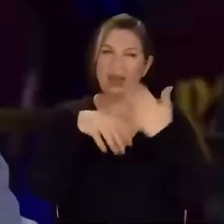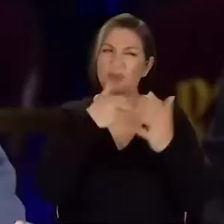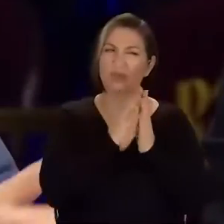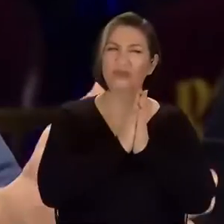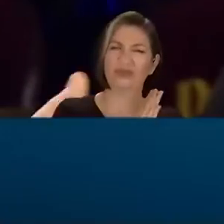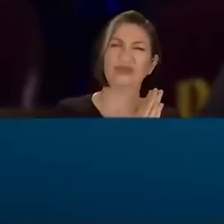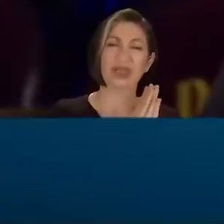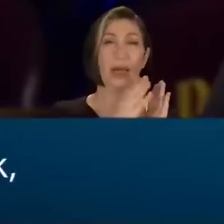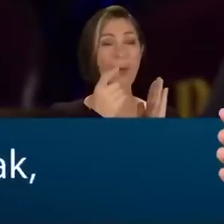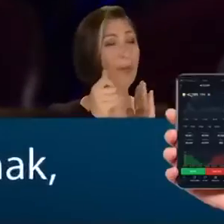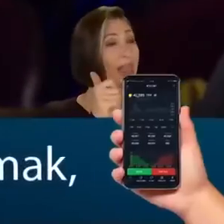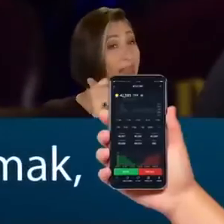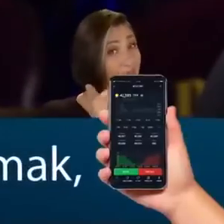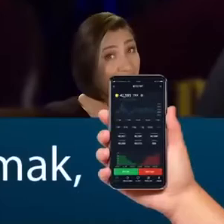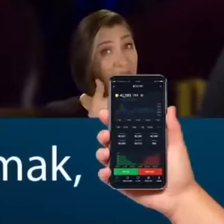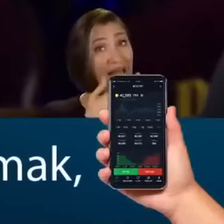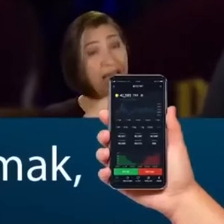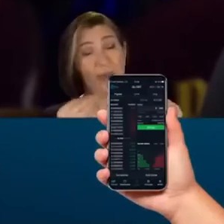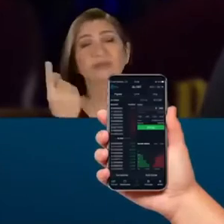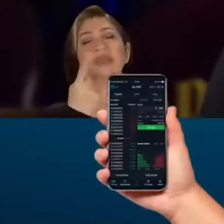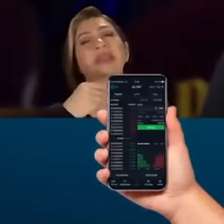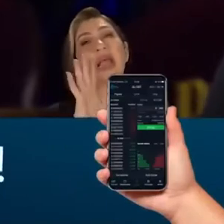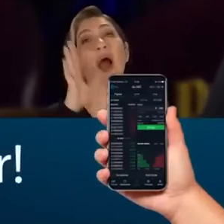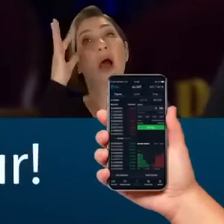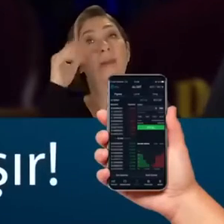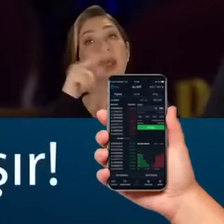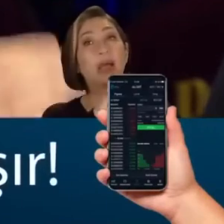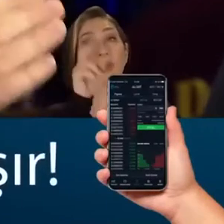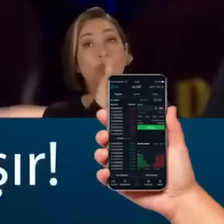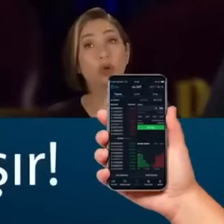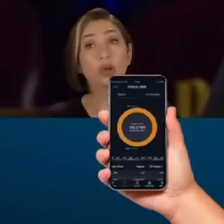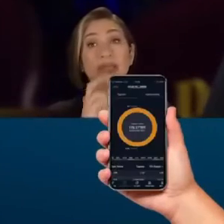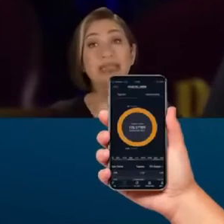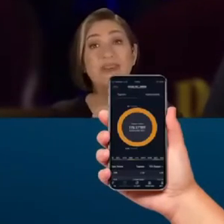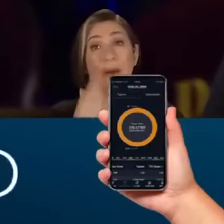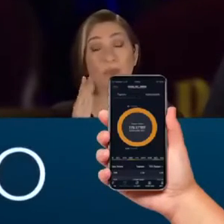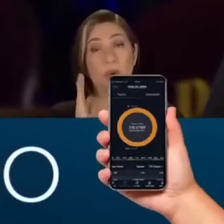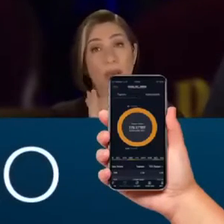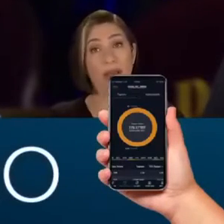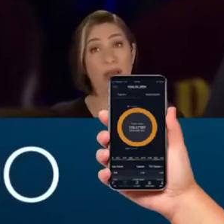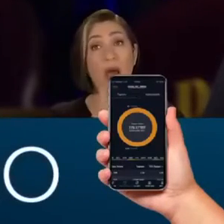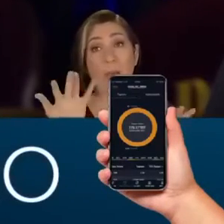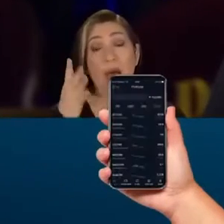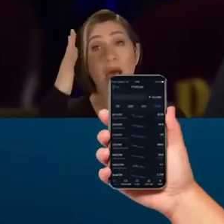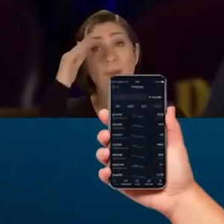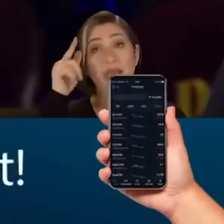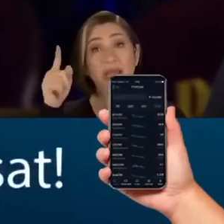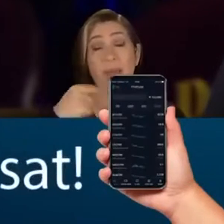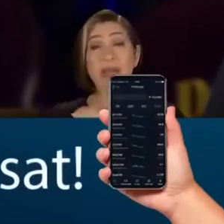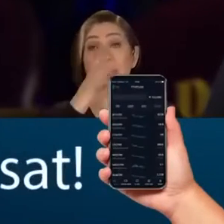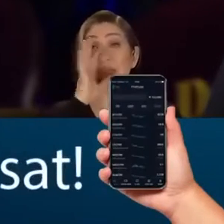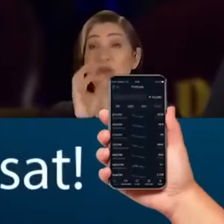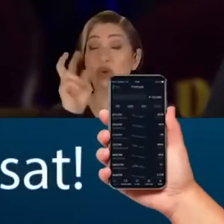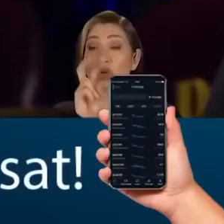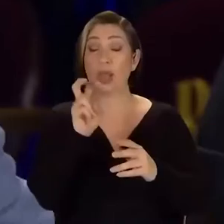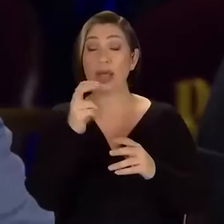para değerlenip değer kaybeden bir şey değildir aslında. Yani Amerikan doları Türkiye'de devamlı oynuyor, ayrı mesele de. Amerika'da kimse ben biraz